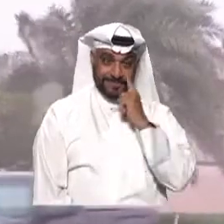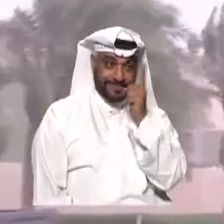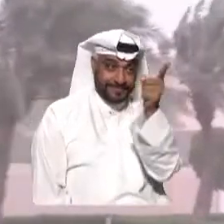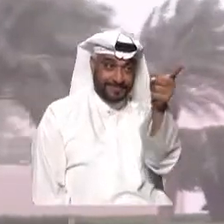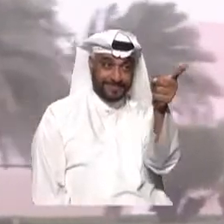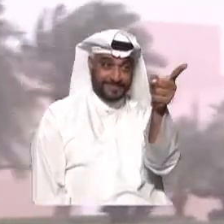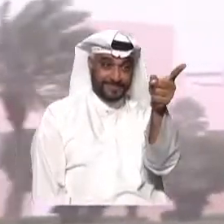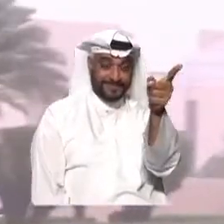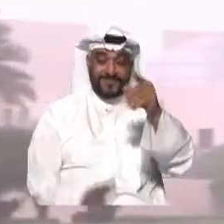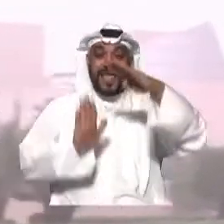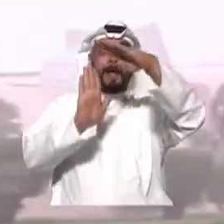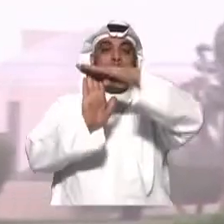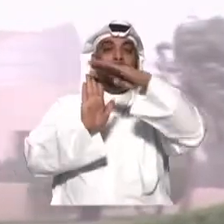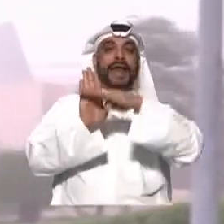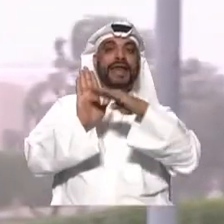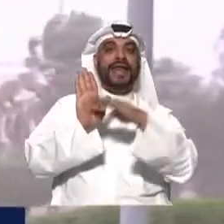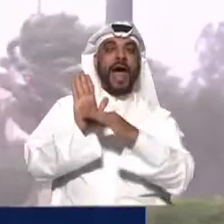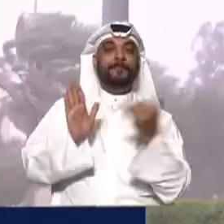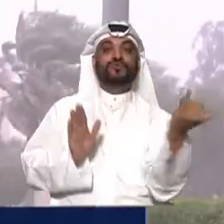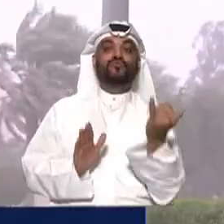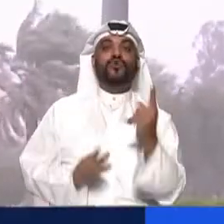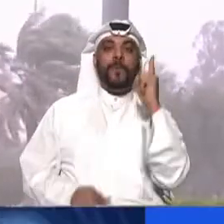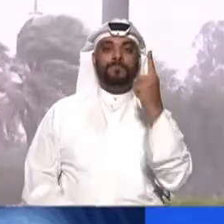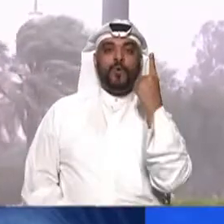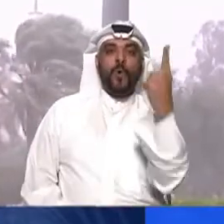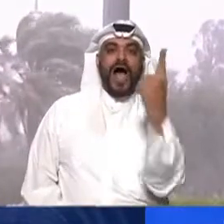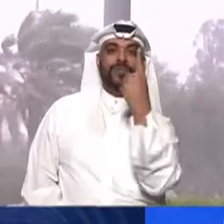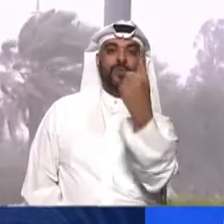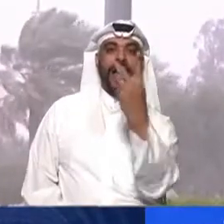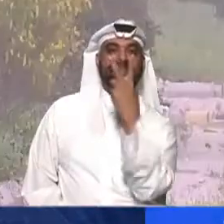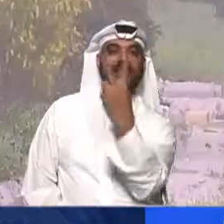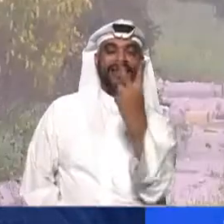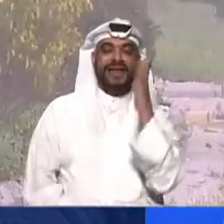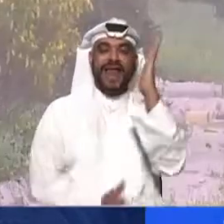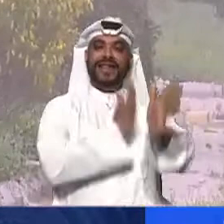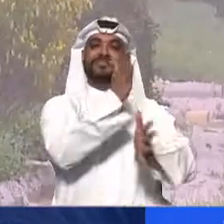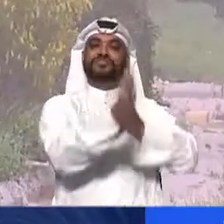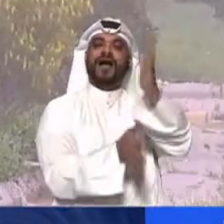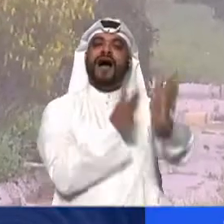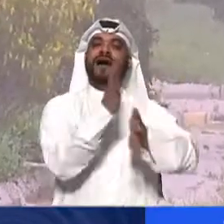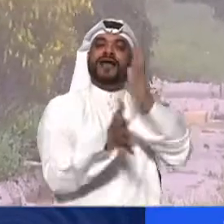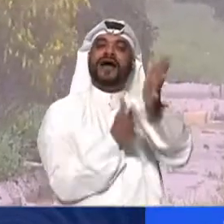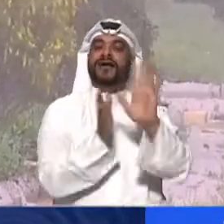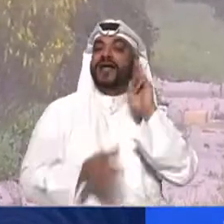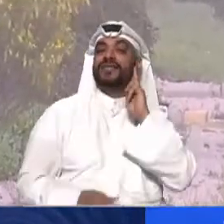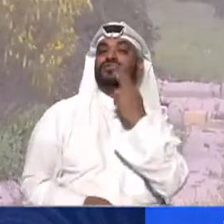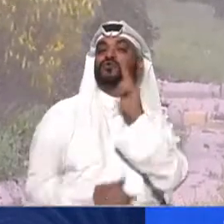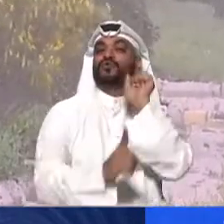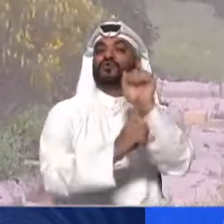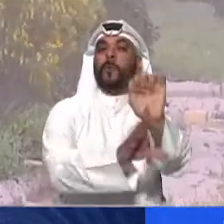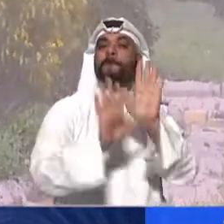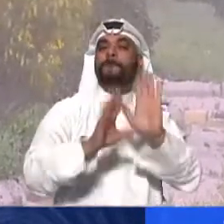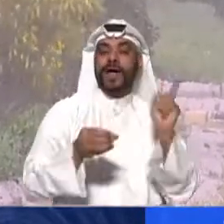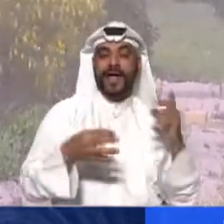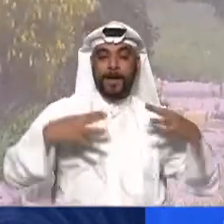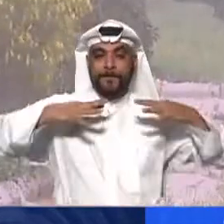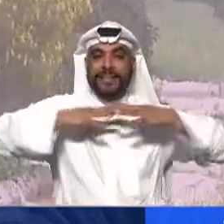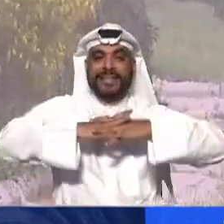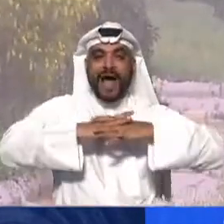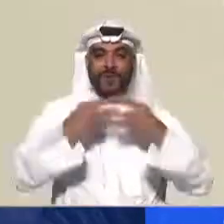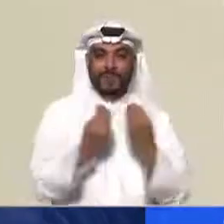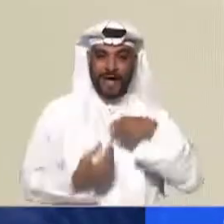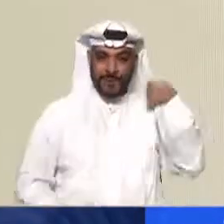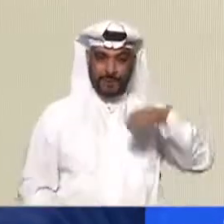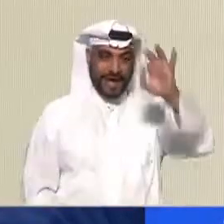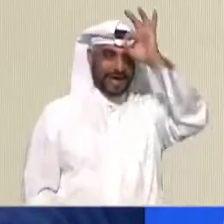برنامج لتوفير خدمة الطوارئ 112 بلغة الإشارة لذوي الإعاقة السمعية بالتعاون مع وزارة الداخلية، ثمرة